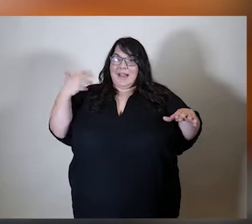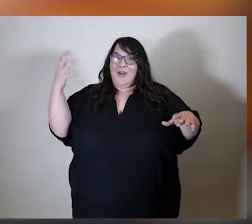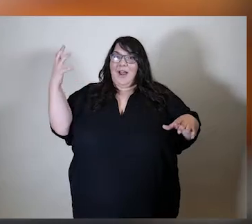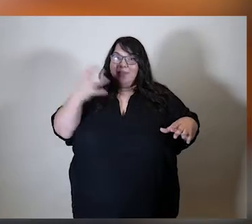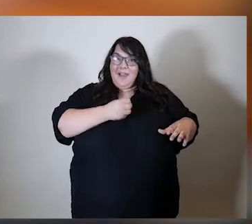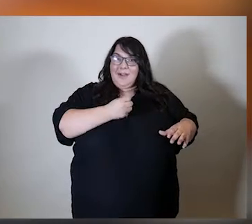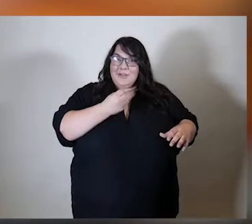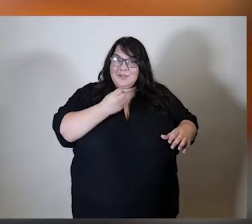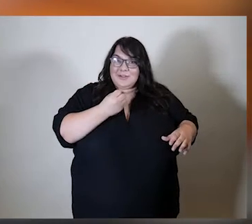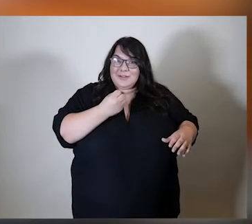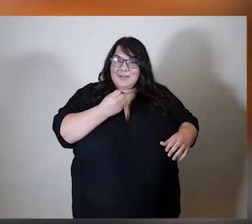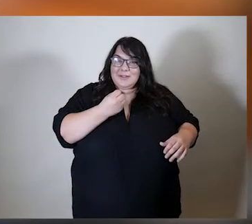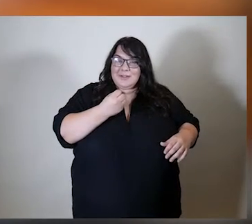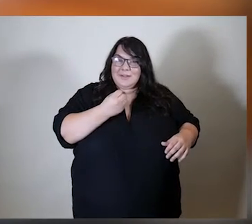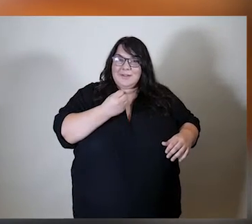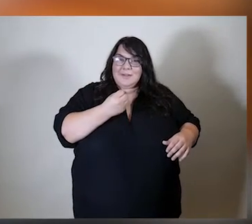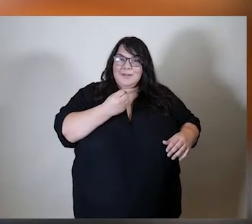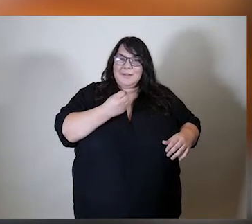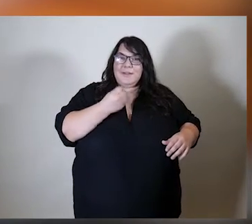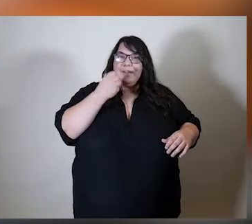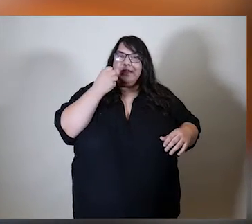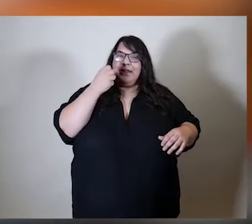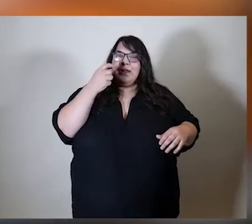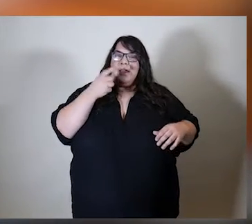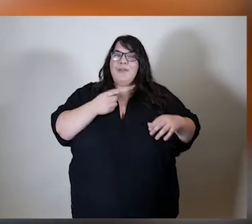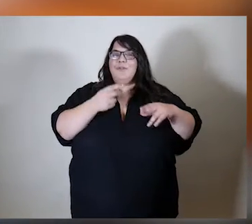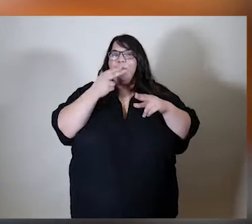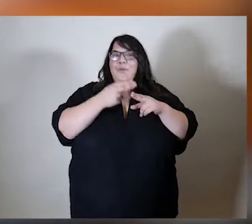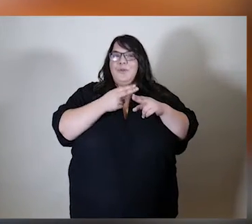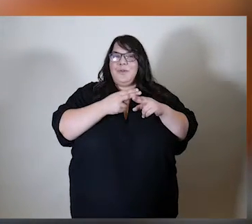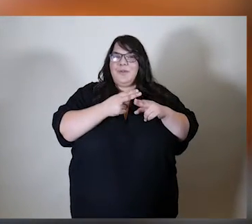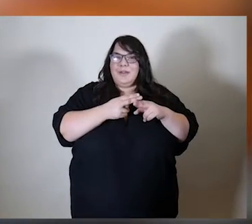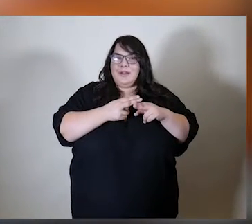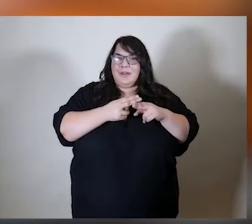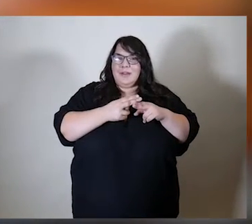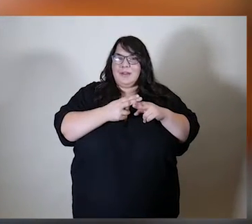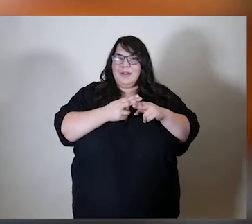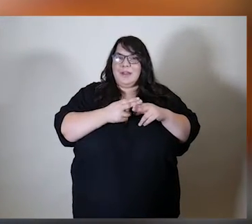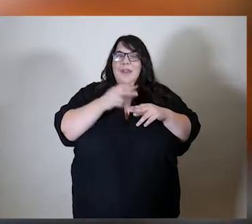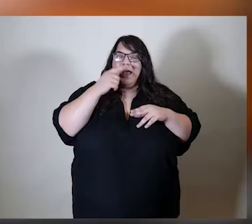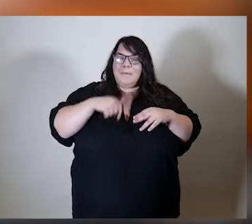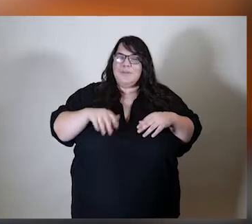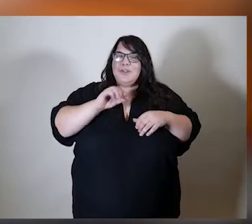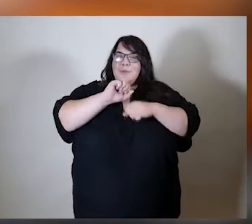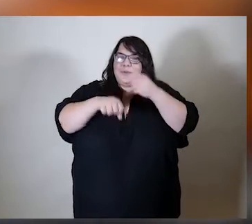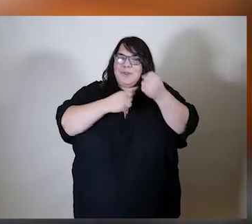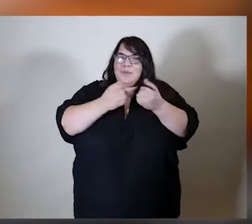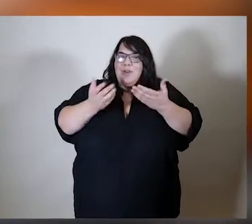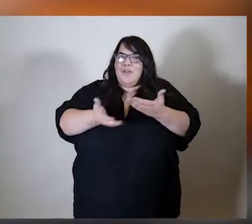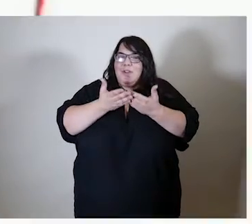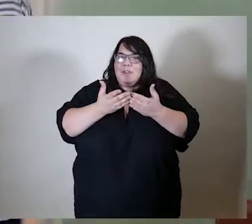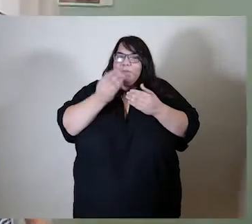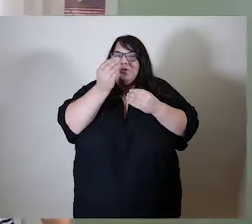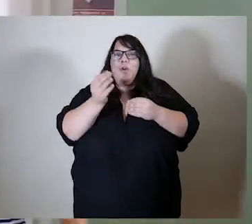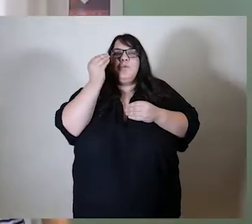διάγνωση, η οποία σώζει ζωές, θα βάλουμε και εμείς το λιθαράκι μας για μια καλύτερη